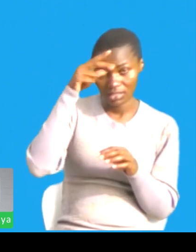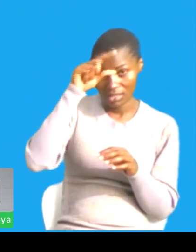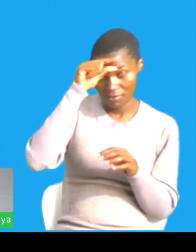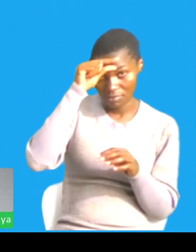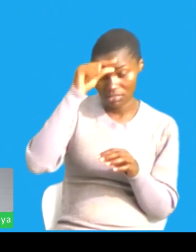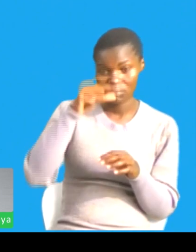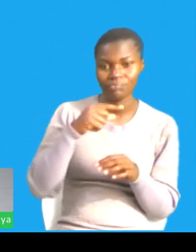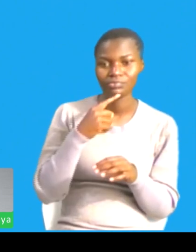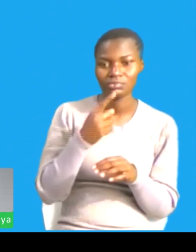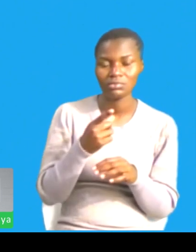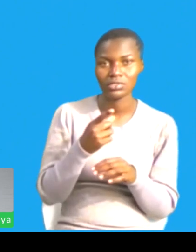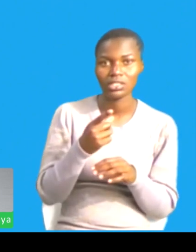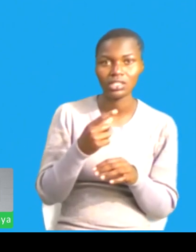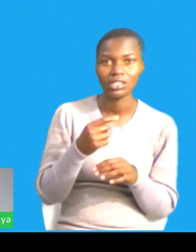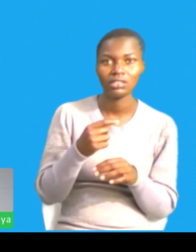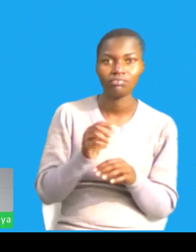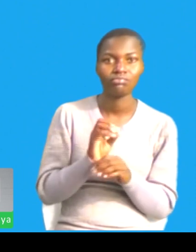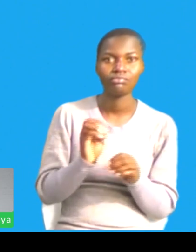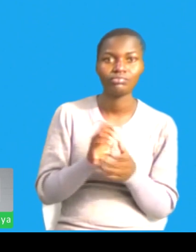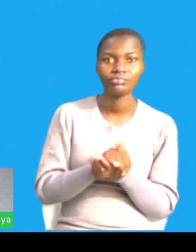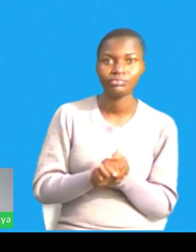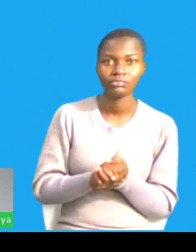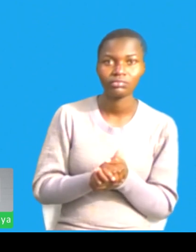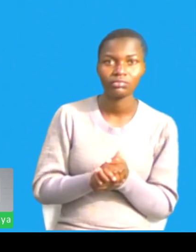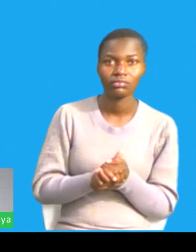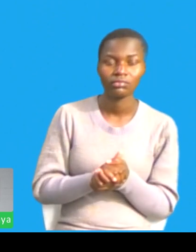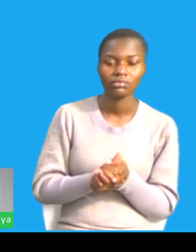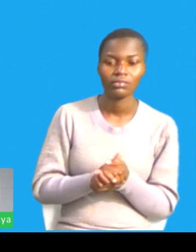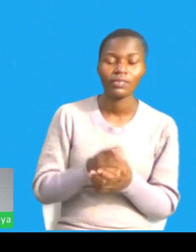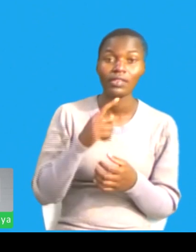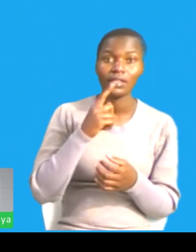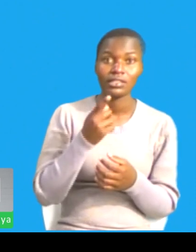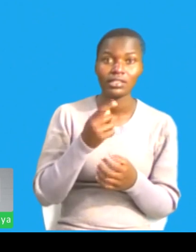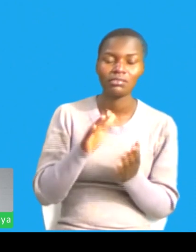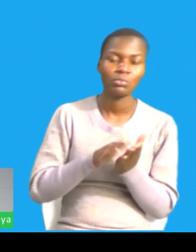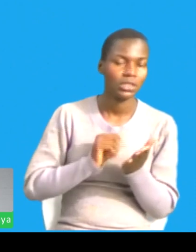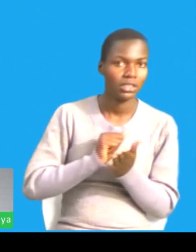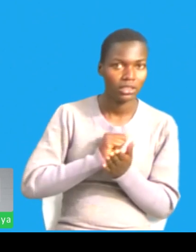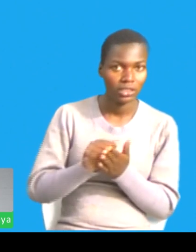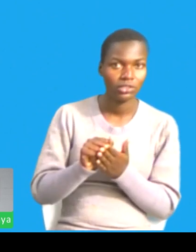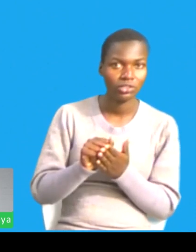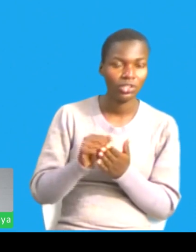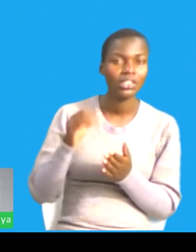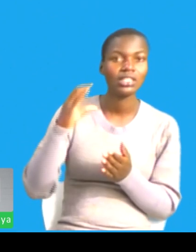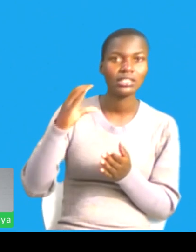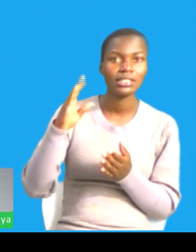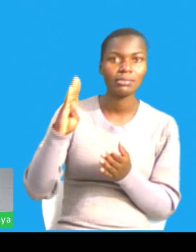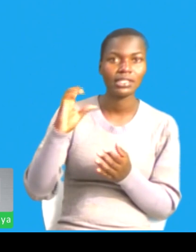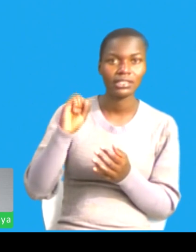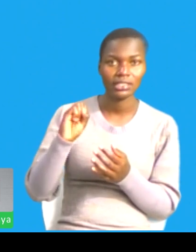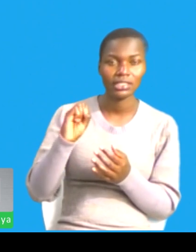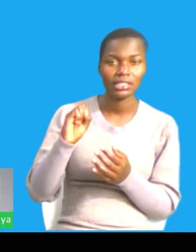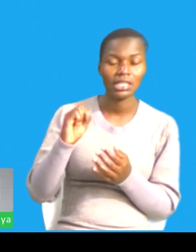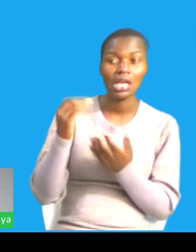kwa sababu si ni serikali hii sasa inakuwa hivi na hivi. So walikuwa wamesema wata abolish CBC I hope that the reason that they have